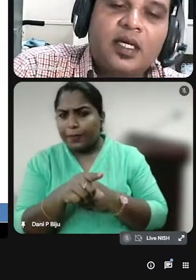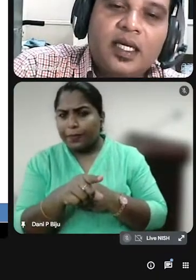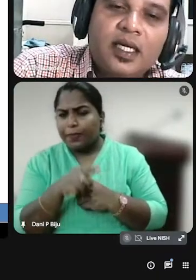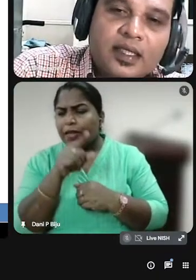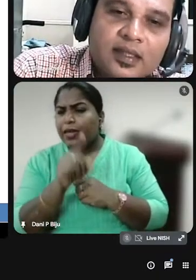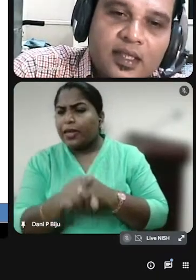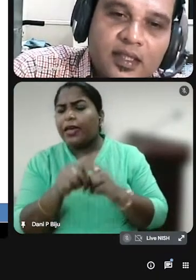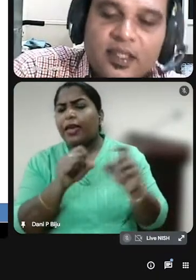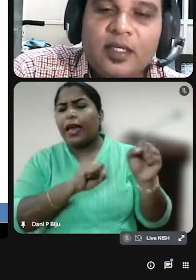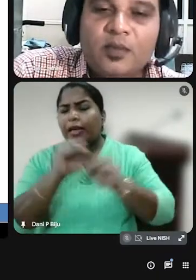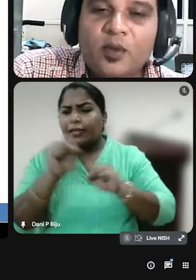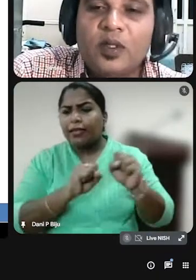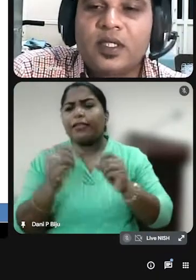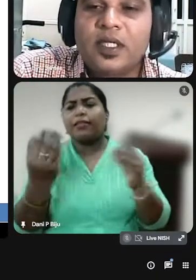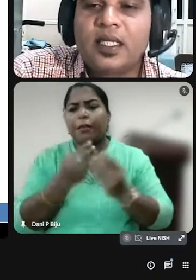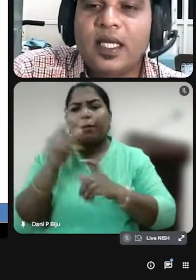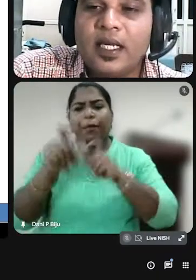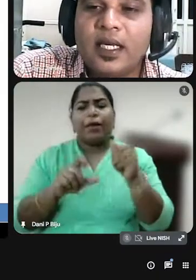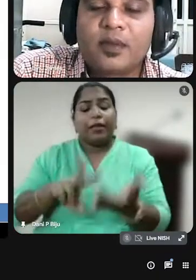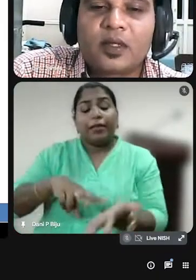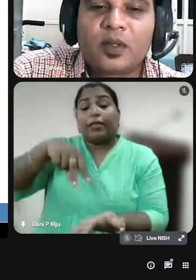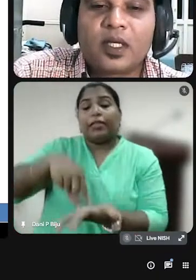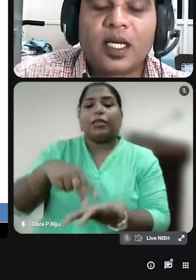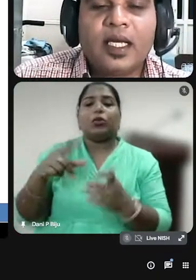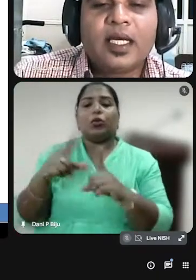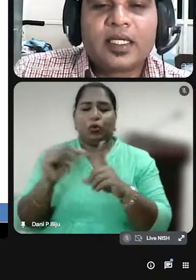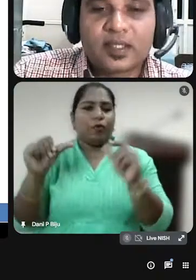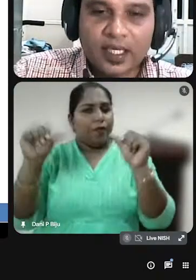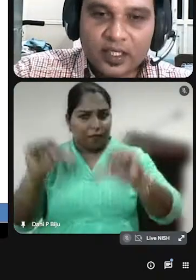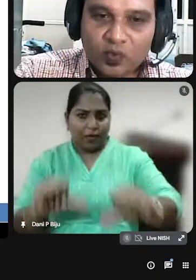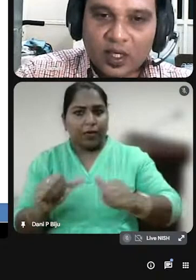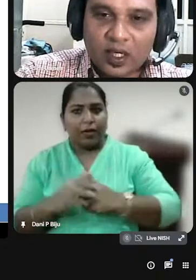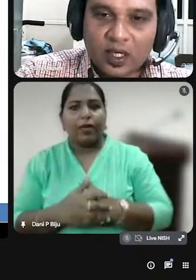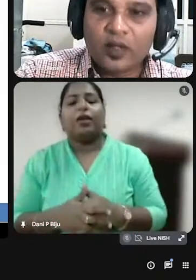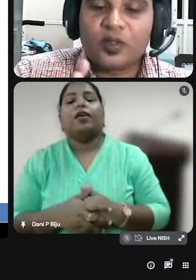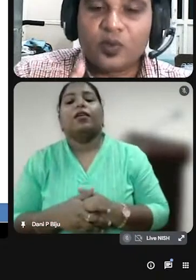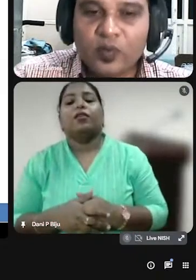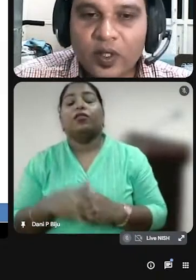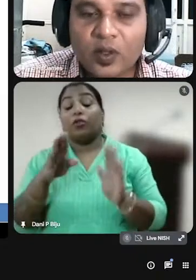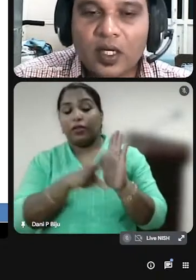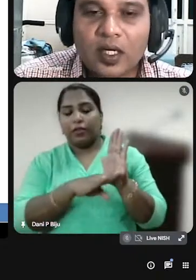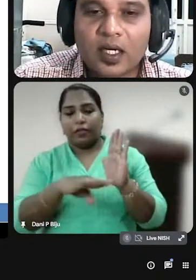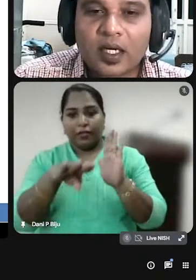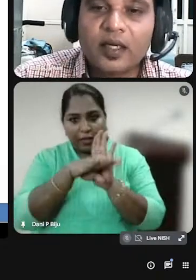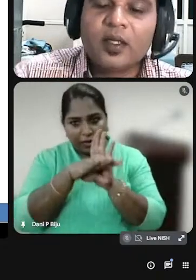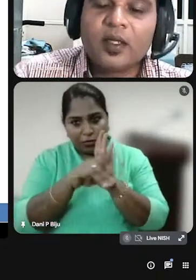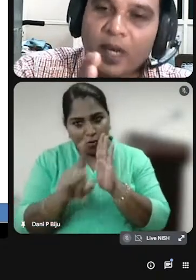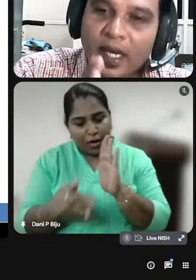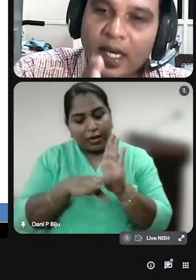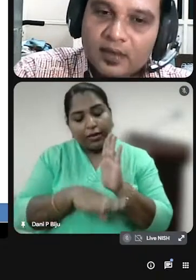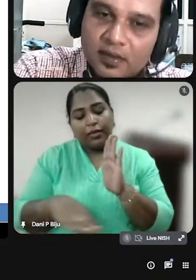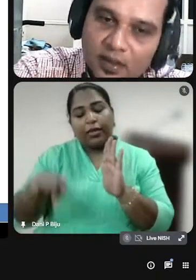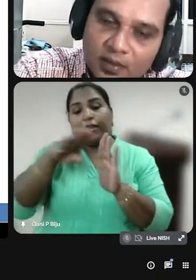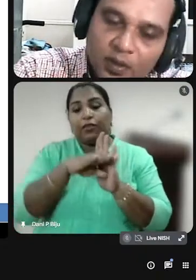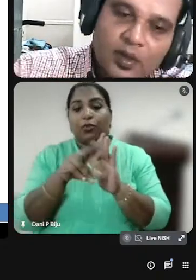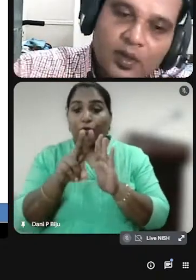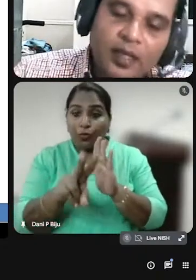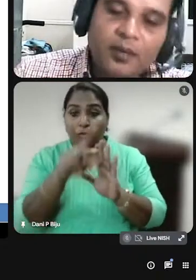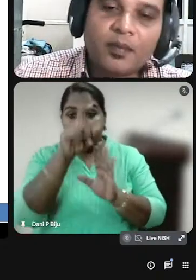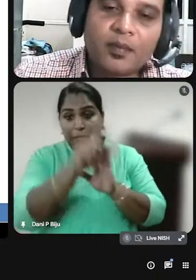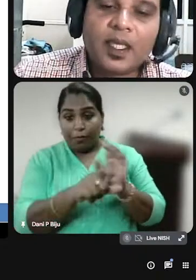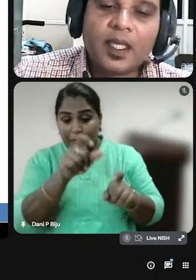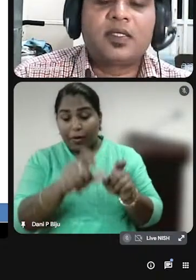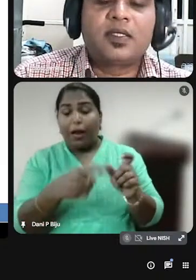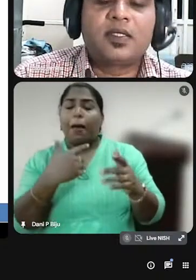പറ്റുന്ന ആൾക്കാർ ഈ എക്സസൈസ് ചെയ്യുമ്പോൾ ഞാൻ നേരത്തെ പറഞ്ഞ പോലെ തന്നെ സ്റ്റേജ് 1-ലോ 2-ലോ ഉള്ള ആൾക്കാർ മാക്സിമം